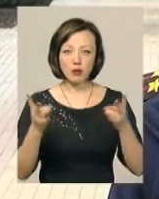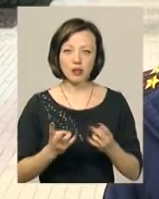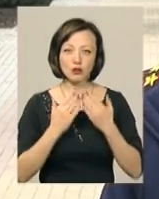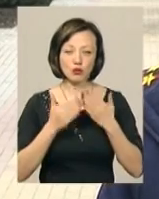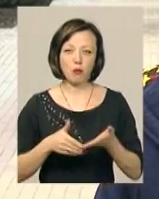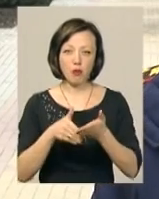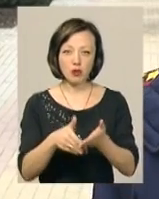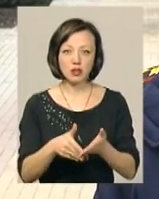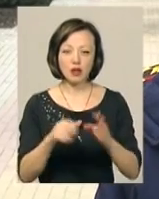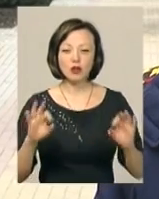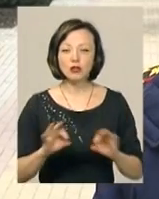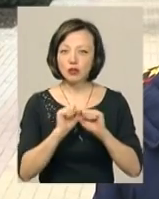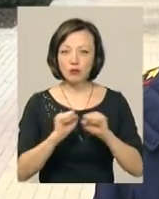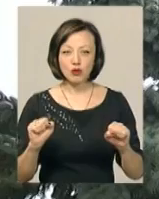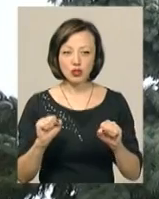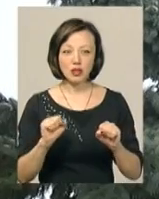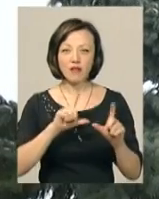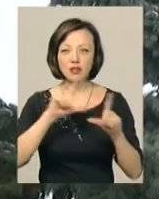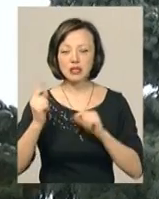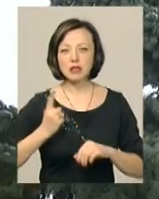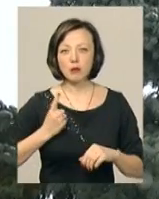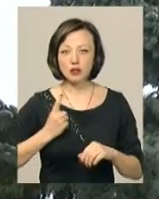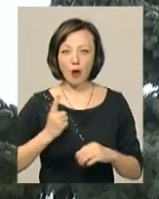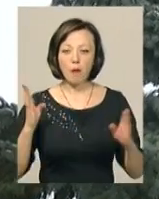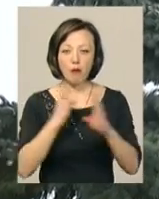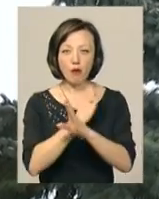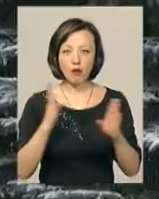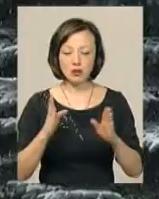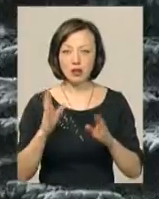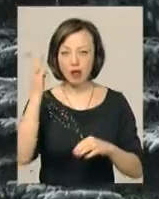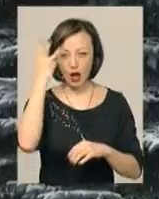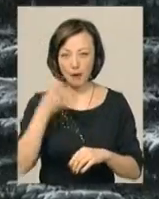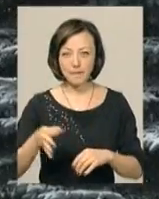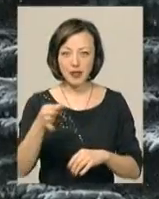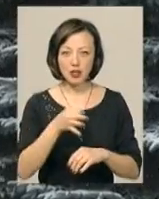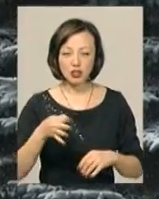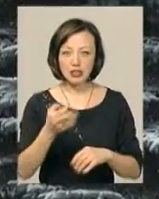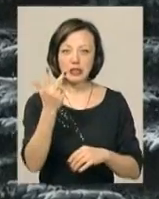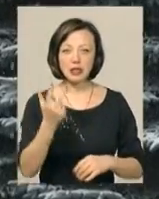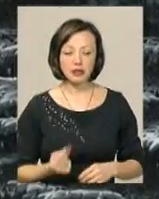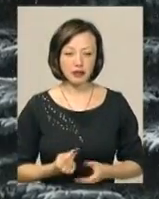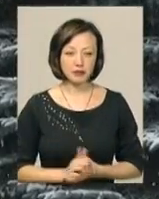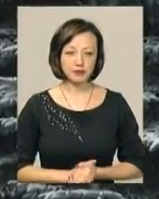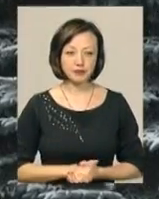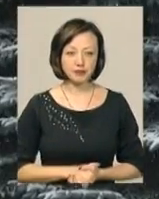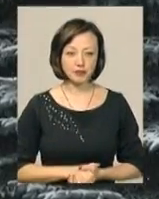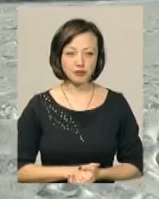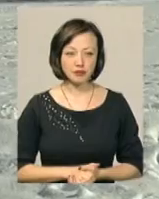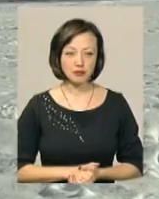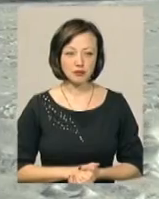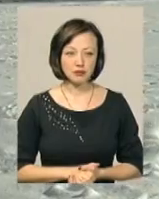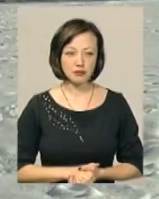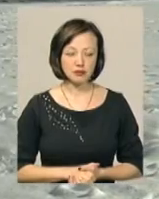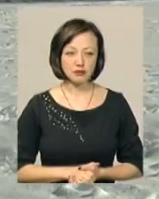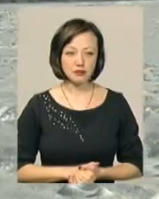допомогти. В жодному разі не можна виїжджати наодинці. За прогнозами гідрометцентру, негода на Хмельниччині вируватиме 3 дні. Тетяна Присикар, Володимир